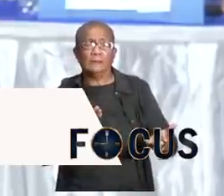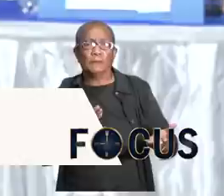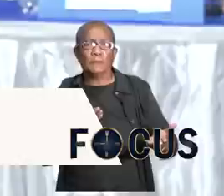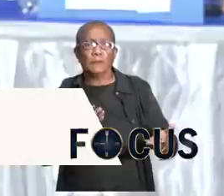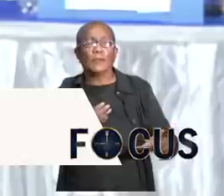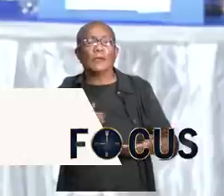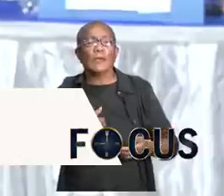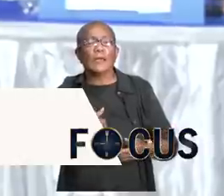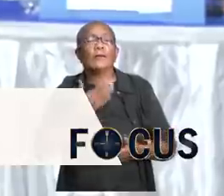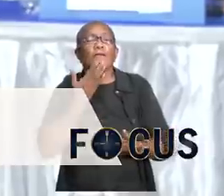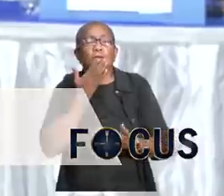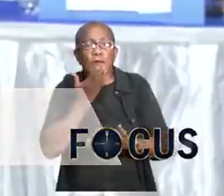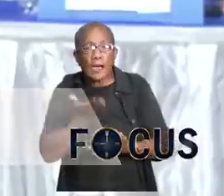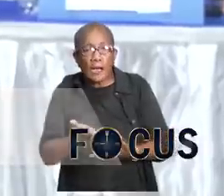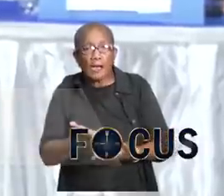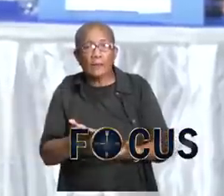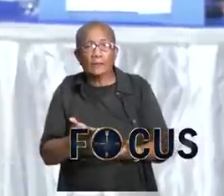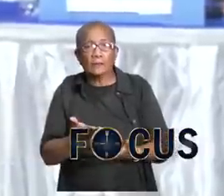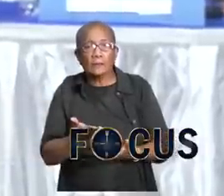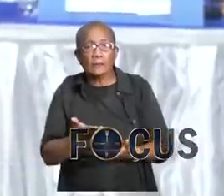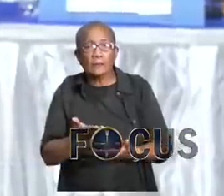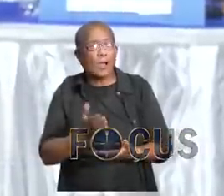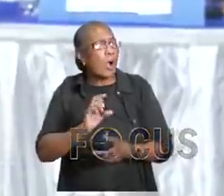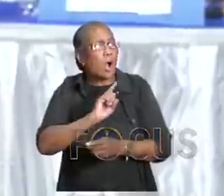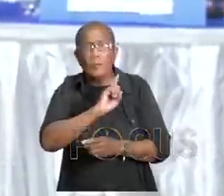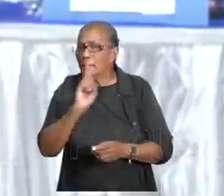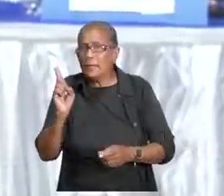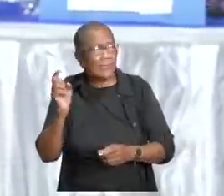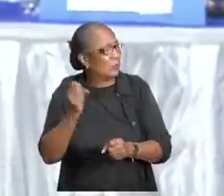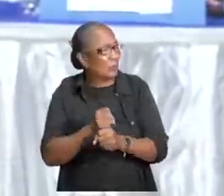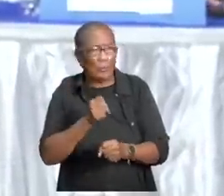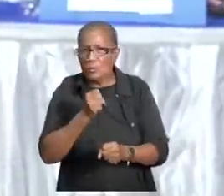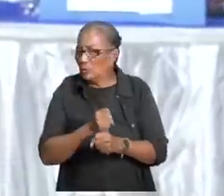Ik vraag u om het niet te doen.